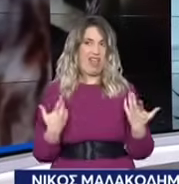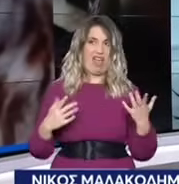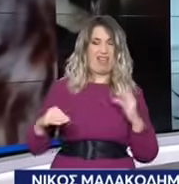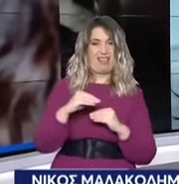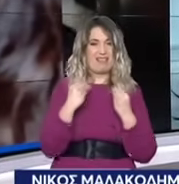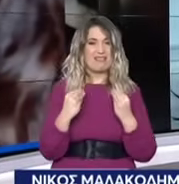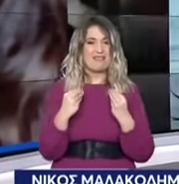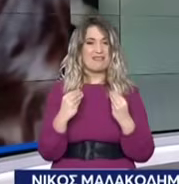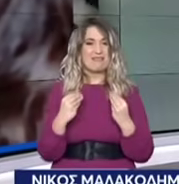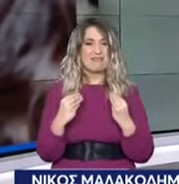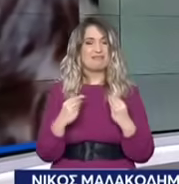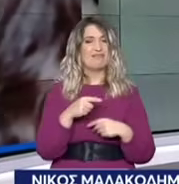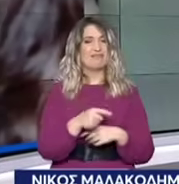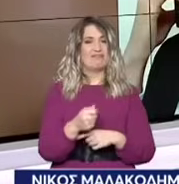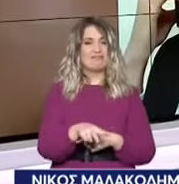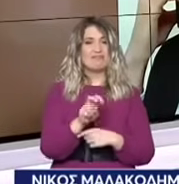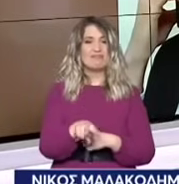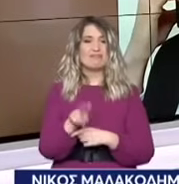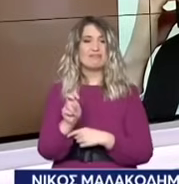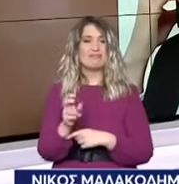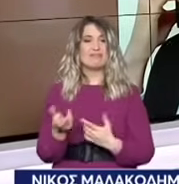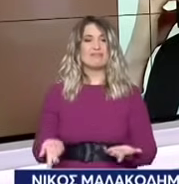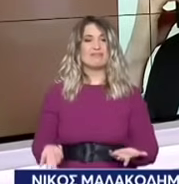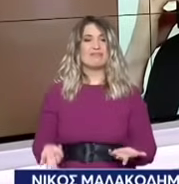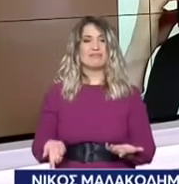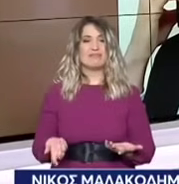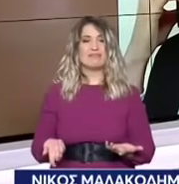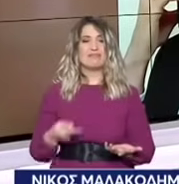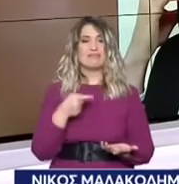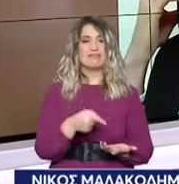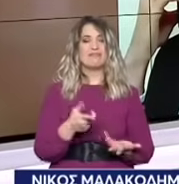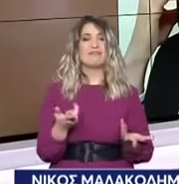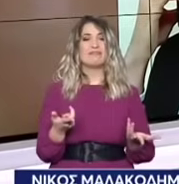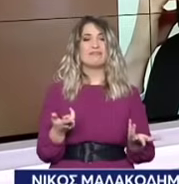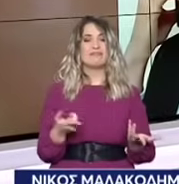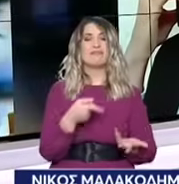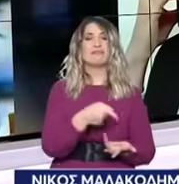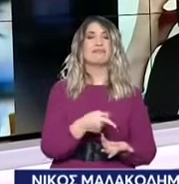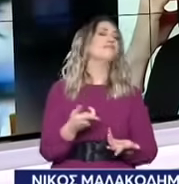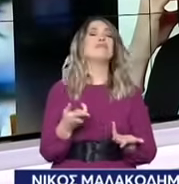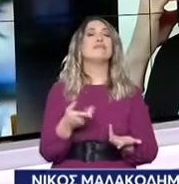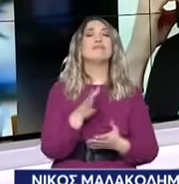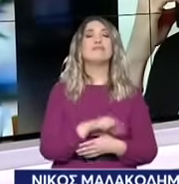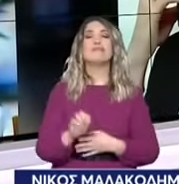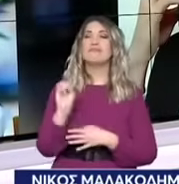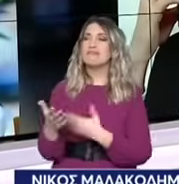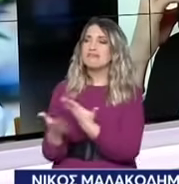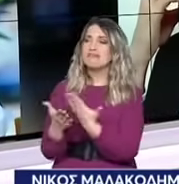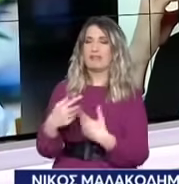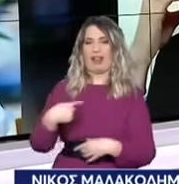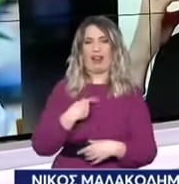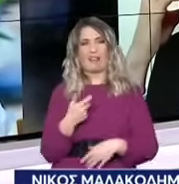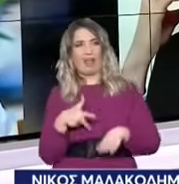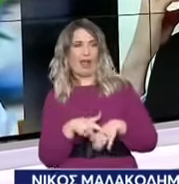π.χ. το ίδιο ποσό και παραπάνω έχει δοθεί στο Make-A-Wish και έδωσε και φέτος και προχθές μάλιστα έγινε η κατάθεση για να βοηθηθεί κόσμο. Κύριε